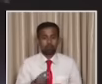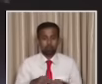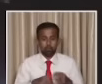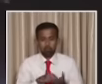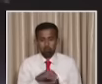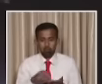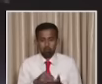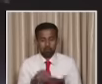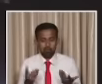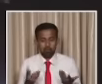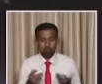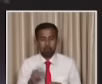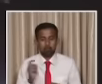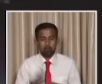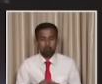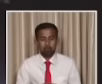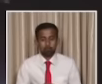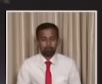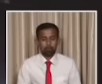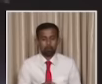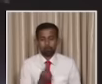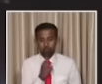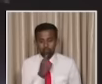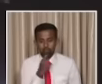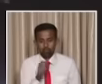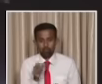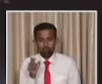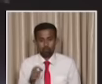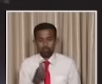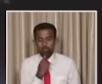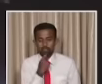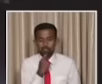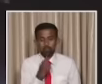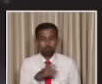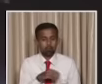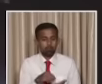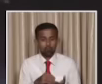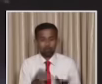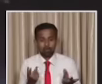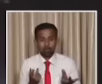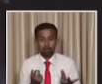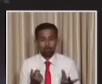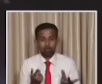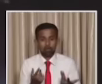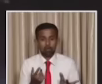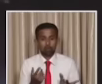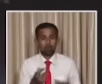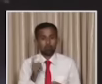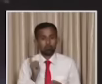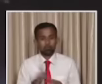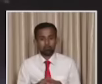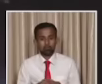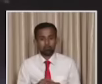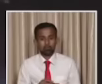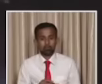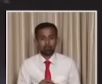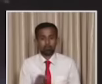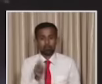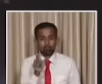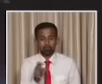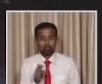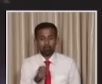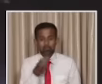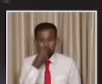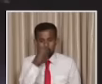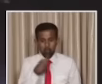නැතුව ගොවිතන කරගන්න බැරි ප්‍රශ්නේ, තේ වගා කරන මිනිස්සුන්ට තේ ටිකට පෝර ටික නැතුව තේ දළු ටික වේලා යන ප්‍රශ්නේ, ඔබතුමා නියෝජනය කරන